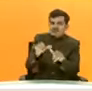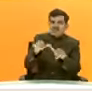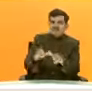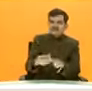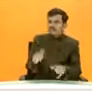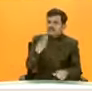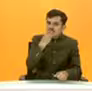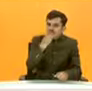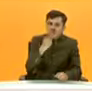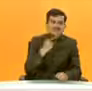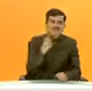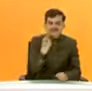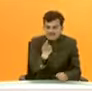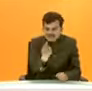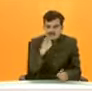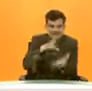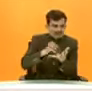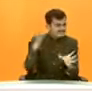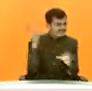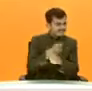के लिए अनाज नहीं मिल रहा है।